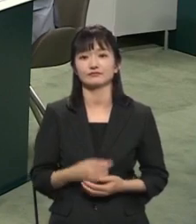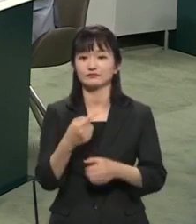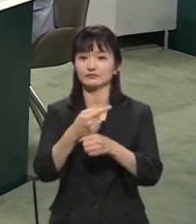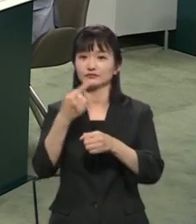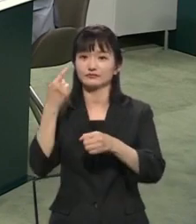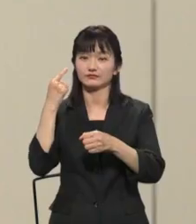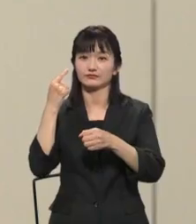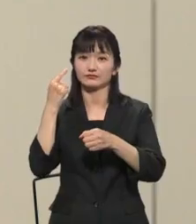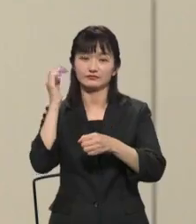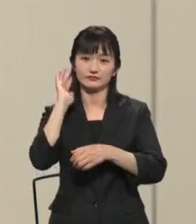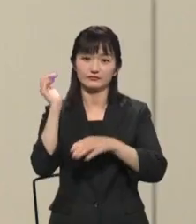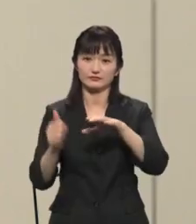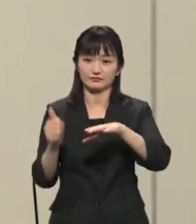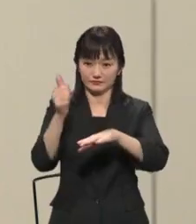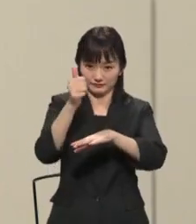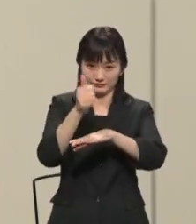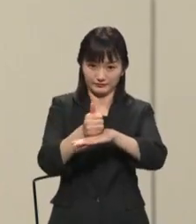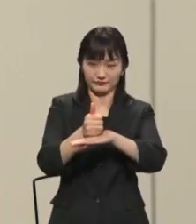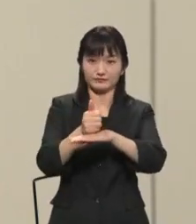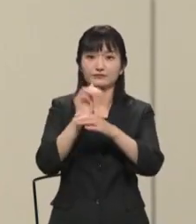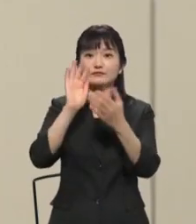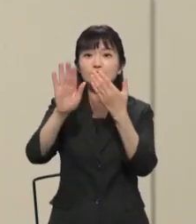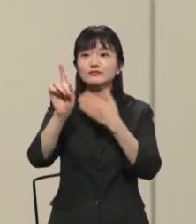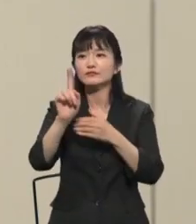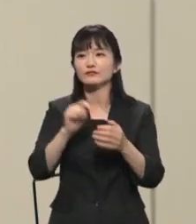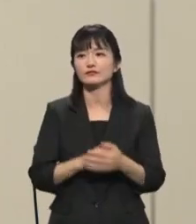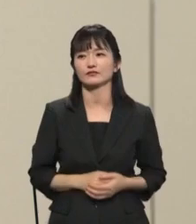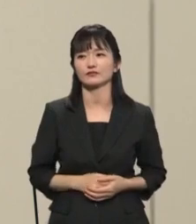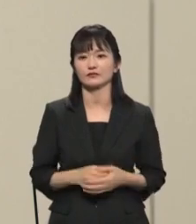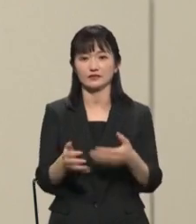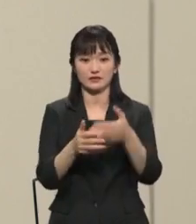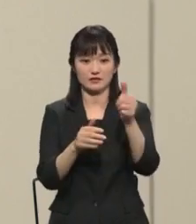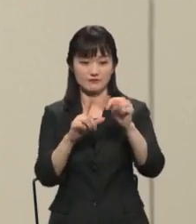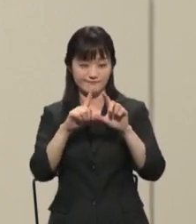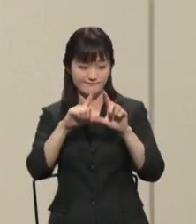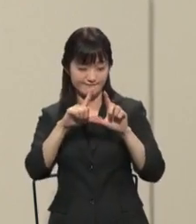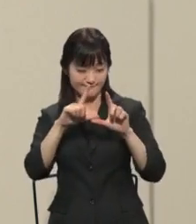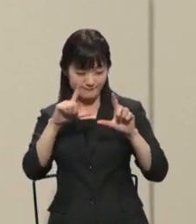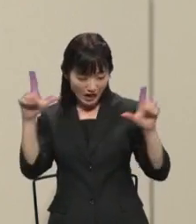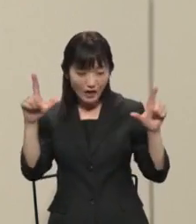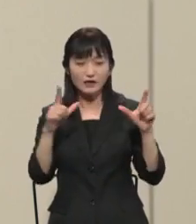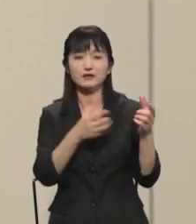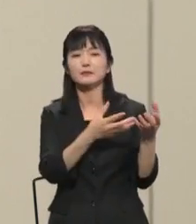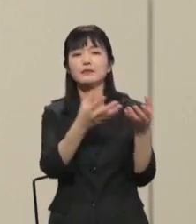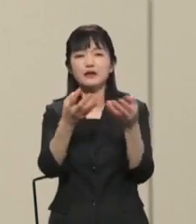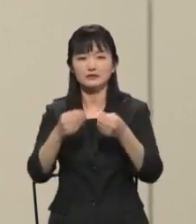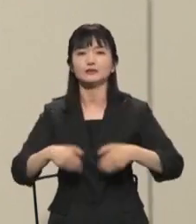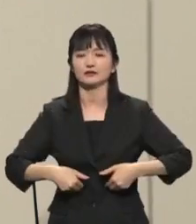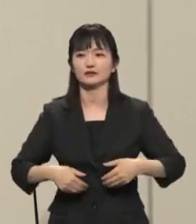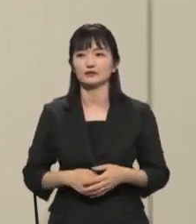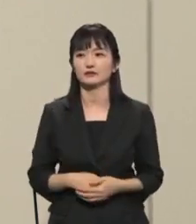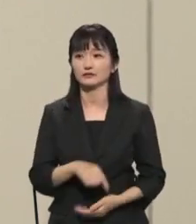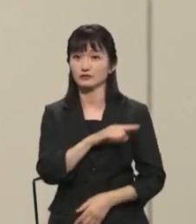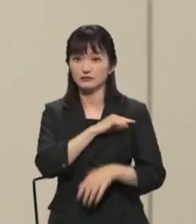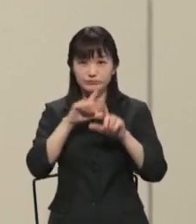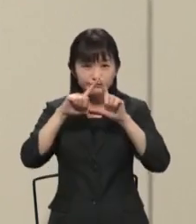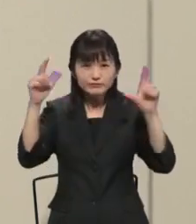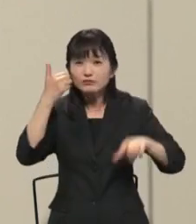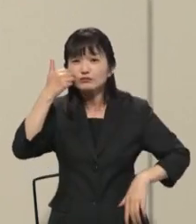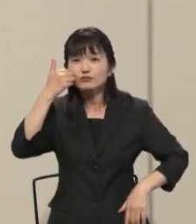취임하고 나서 대통령이 이런 얘기 하셨죠 스타 장관이 많이 나와야 된다 이런 얘기 했었죠 그런데 지금 가장 스타는 누구입니까